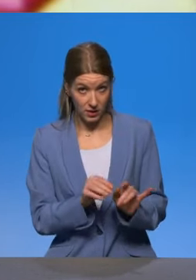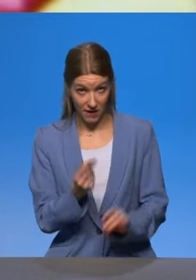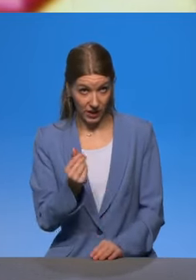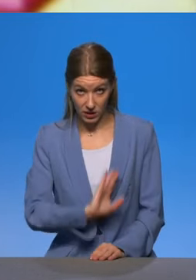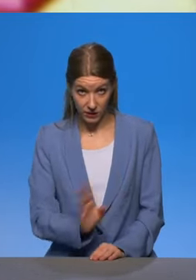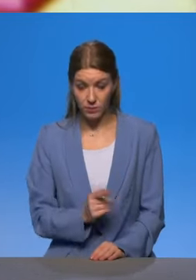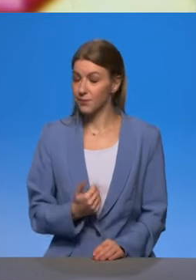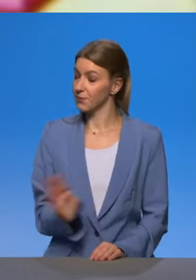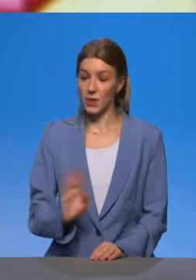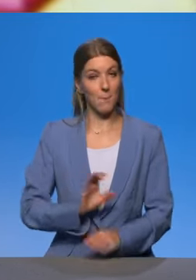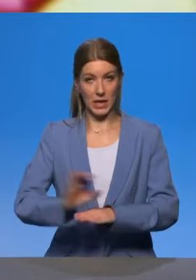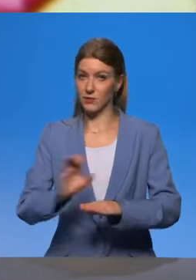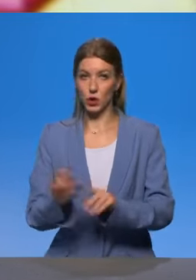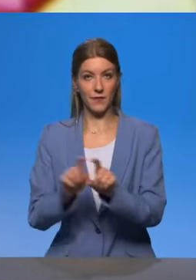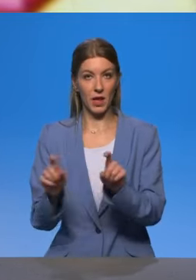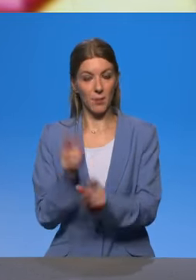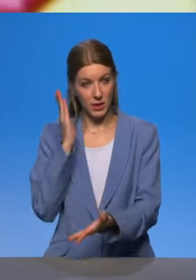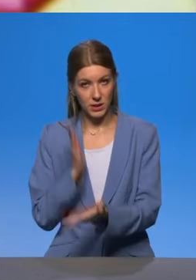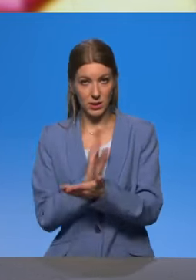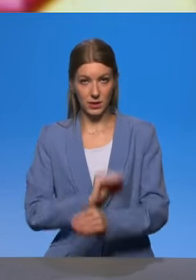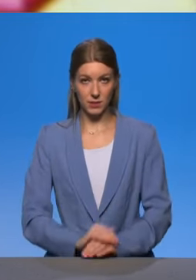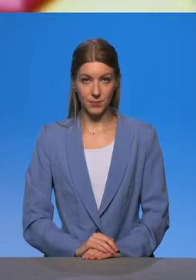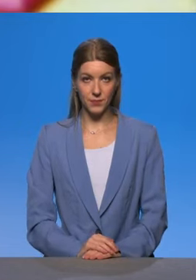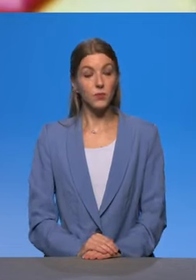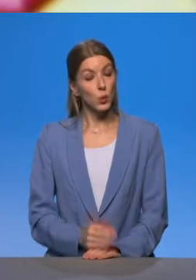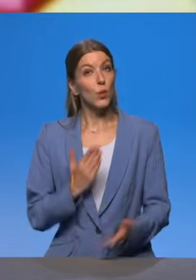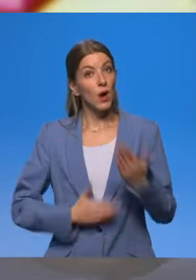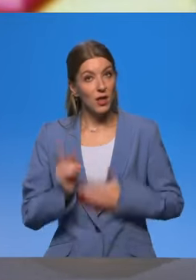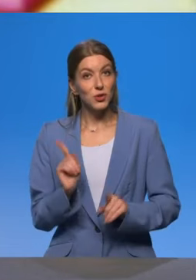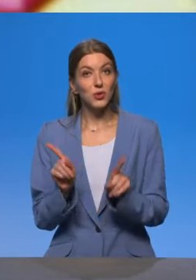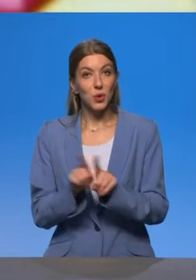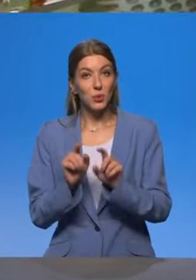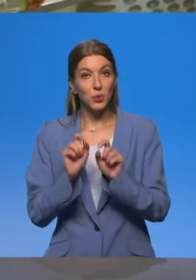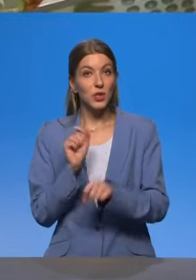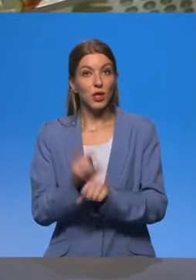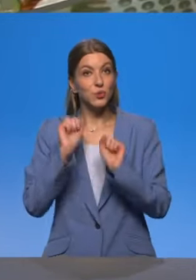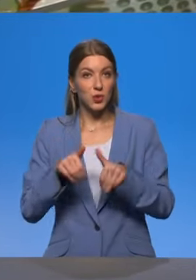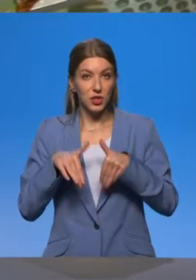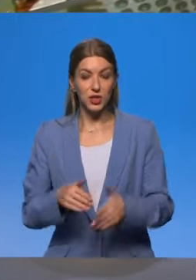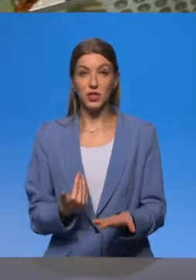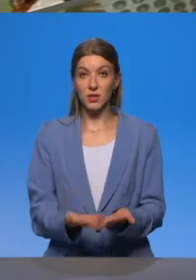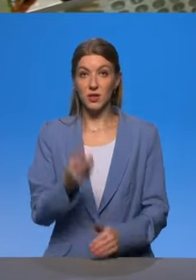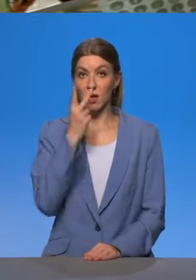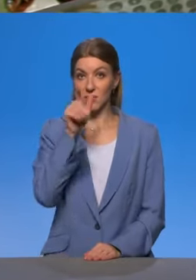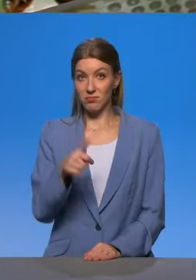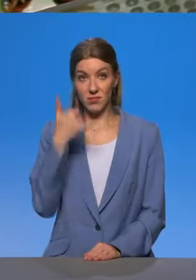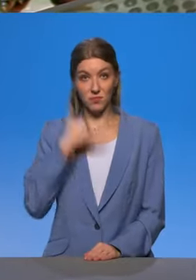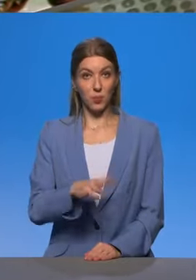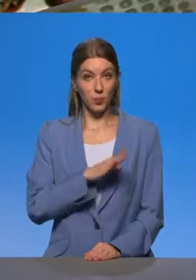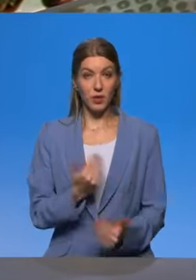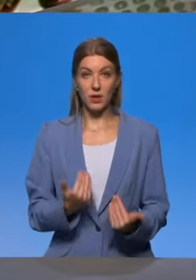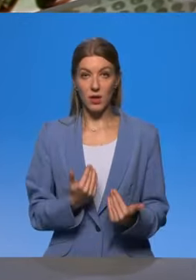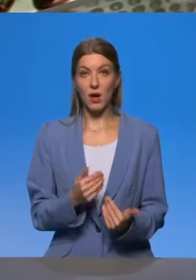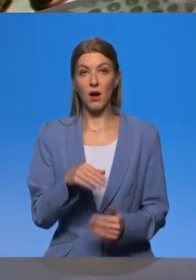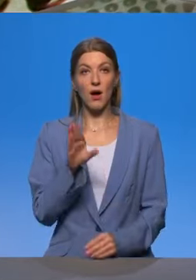производственные компании. Слушайте, но радует, что эта задача решаема. Наталью из Петербурга мы выслушали. Так, у нас из Волгограда